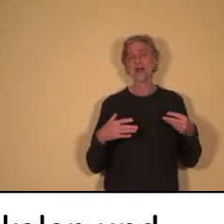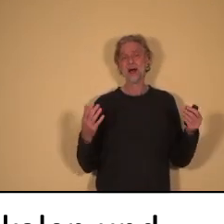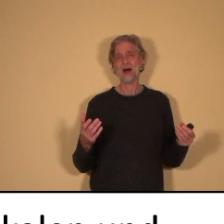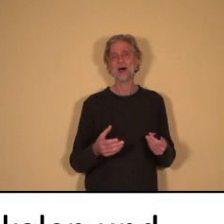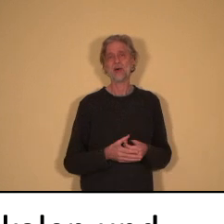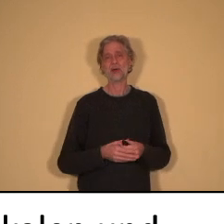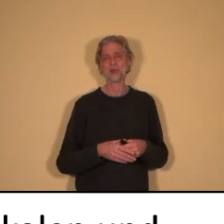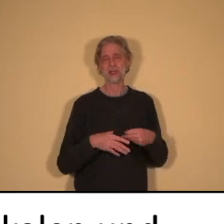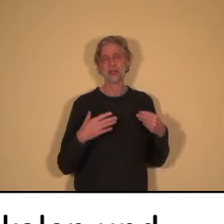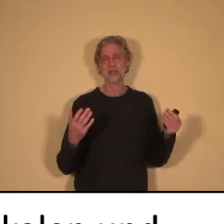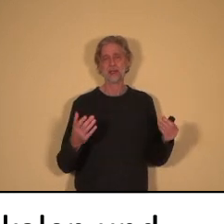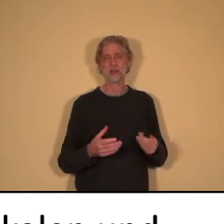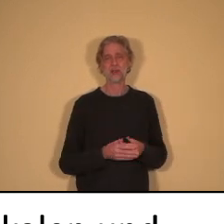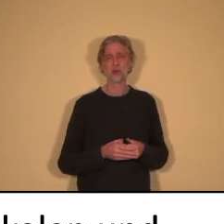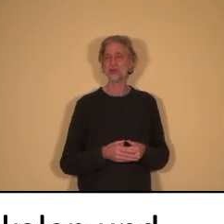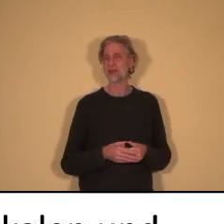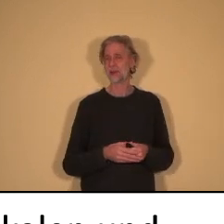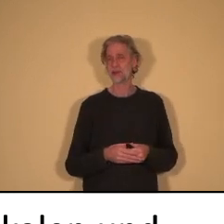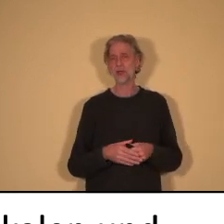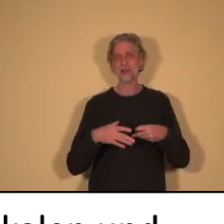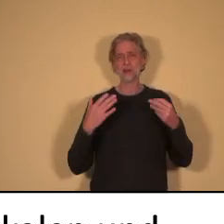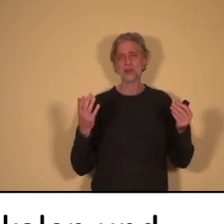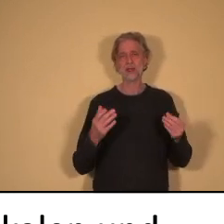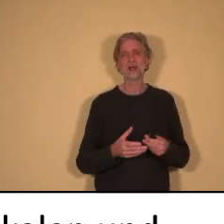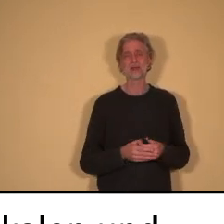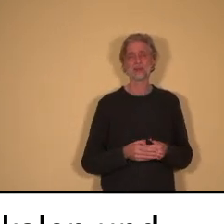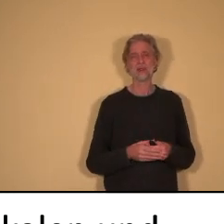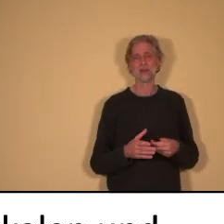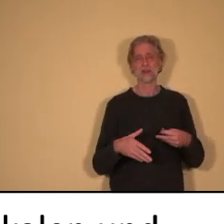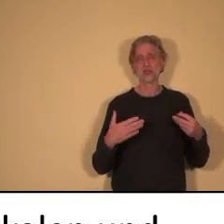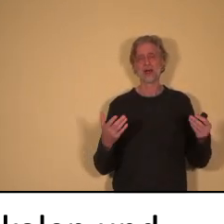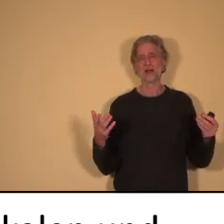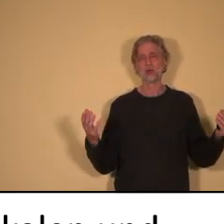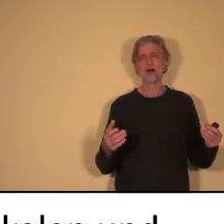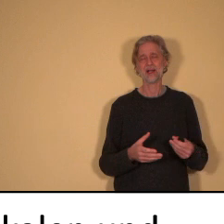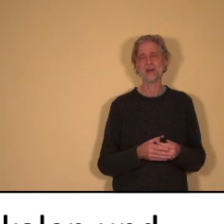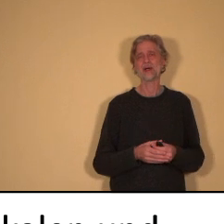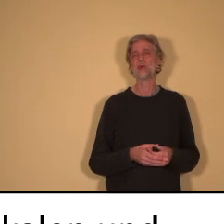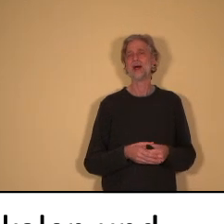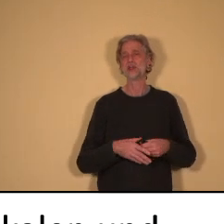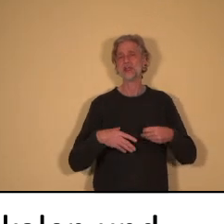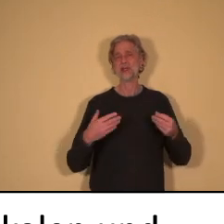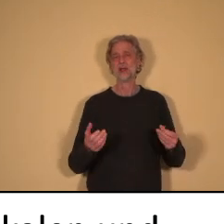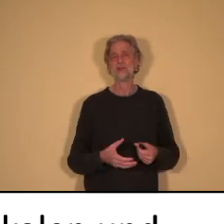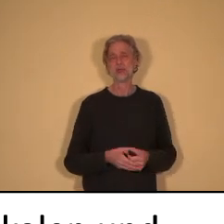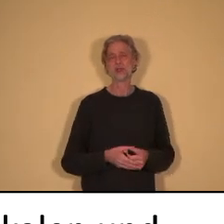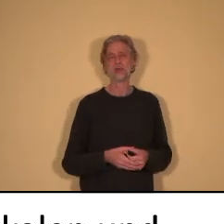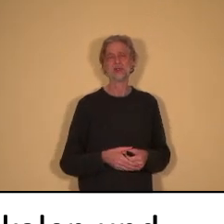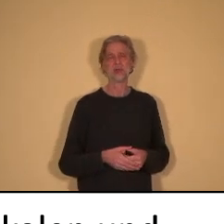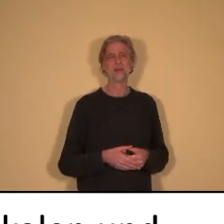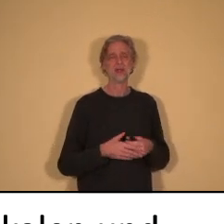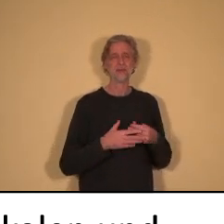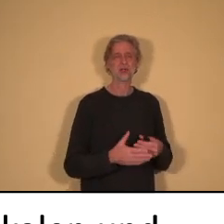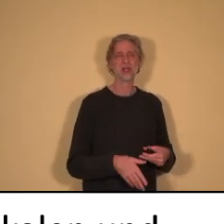Jahre, aber auch durch die große Temperaturänderung, ja, also ein starker globaler Temperaturanstieg, führt